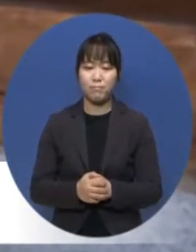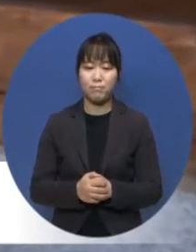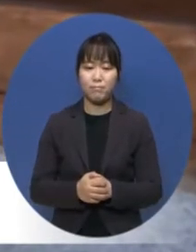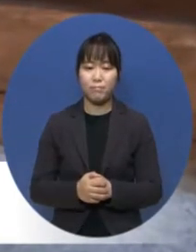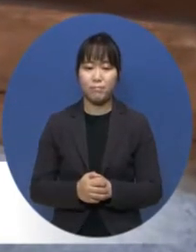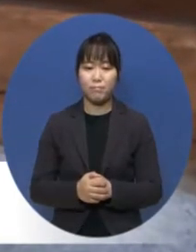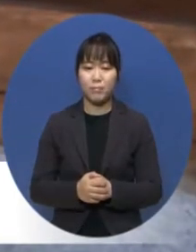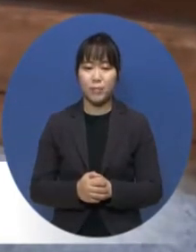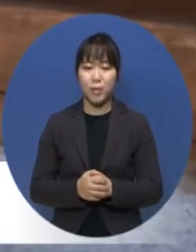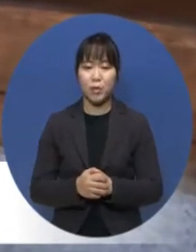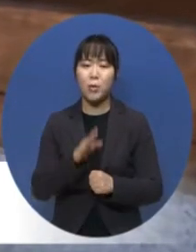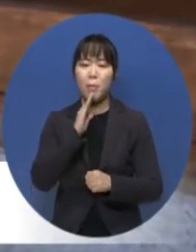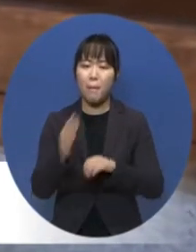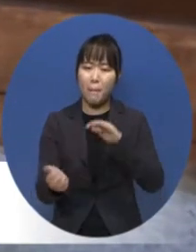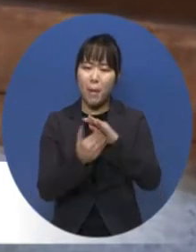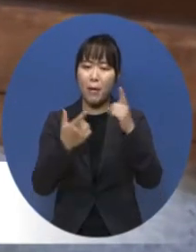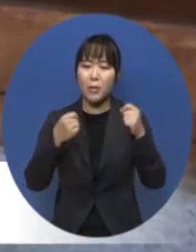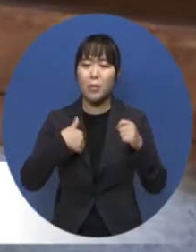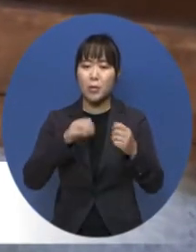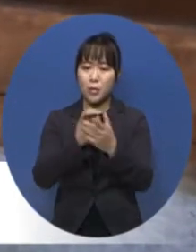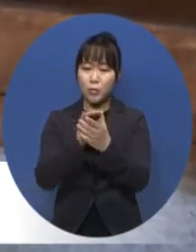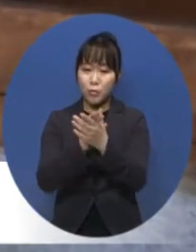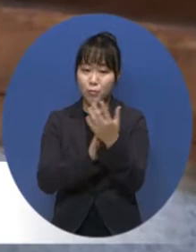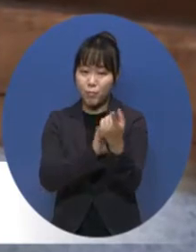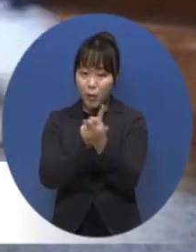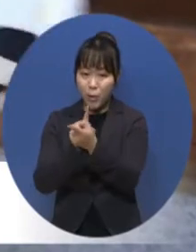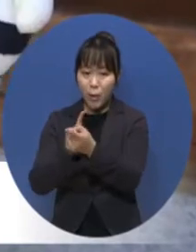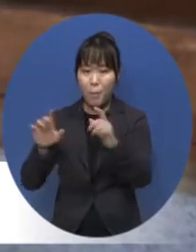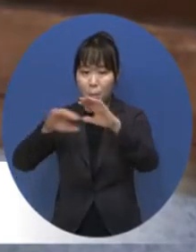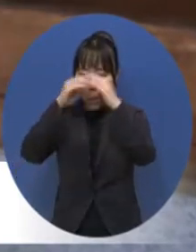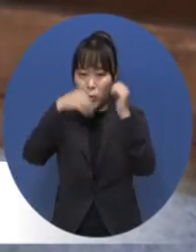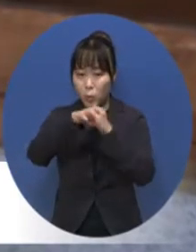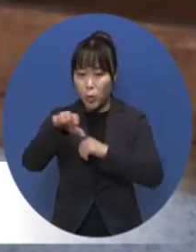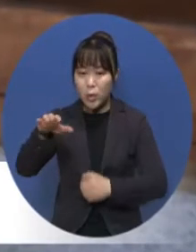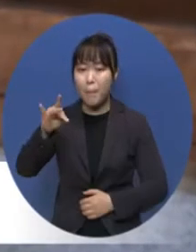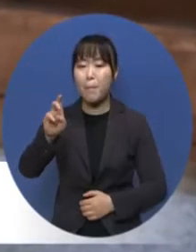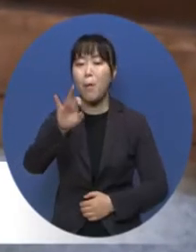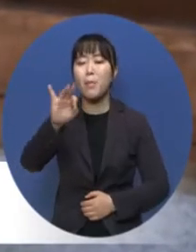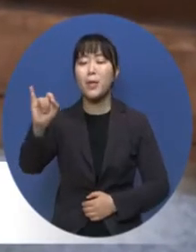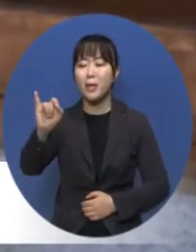전 친구도 만났어요. 모든 곳에서 범이를 만날 수 있어요.